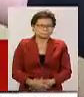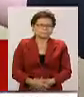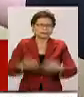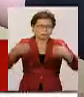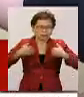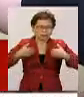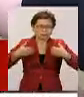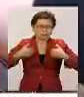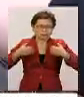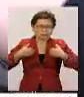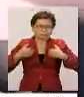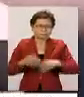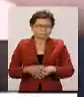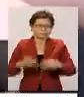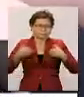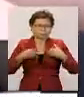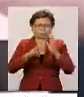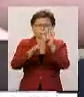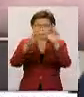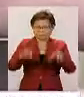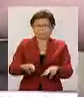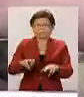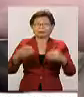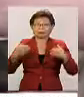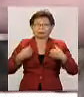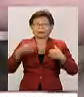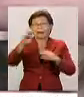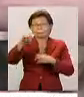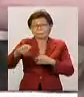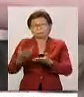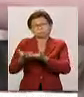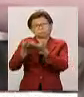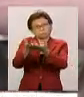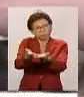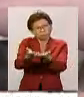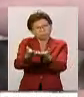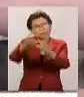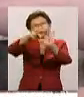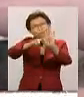Ada wakil rakyat kita yang telah menawarkan